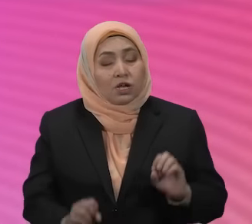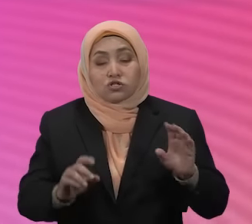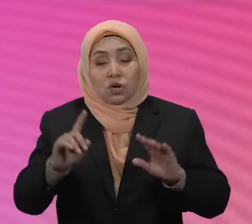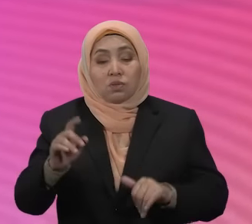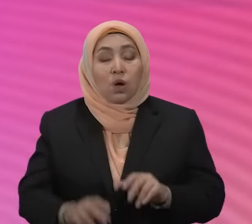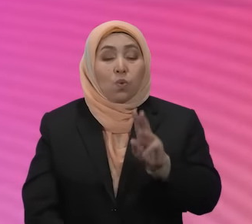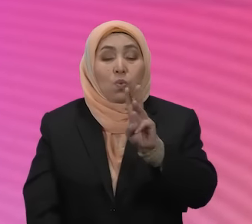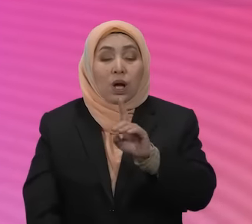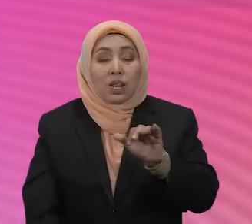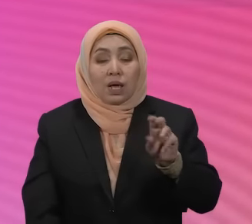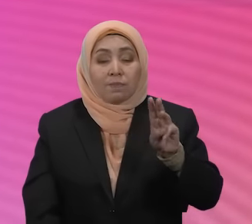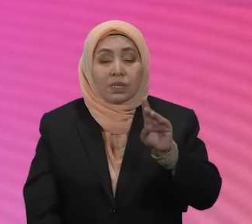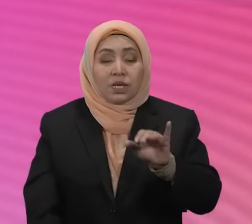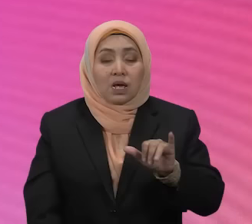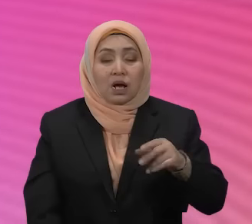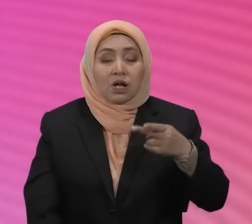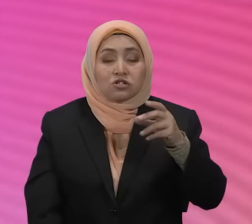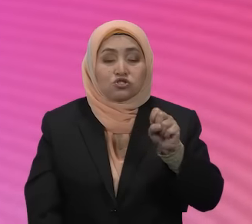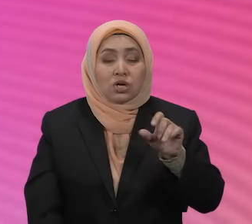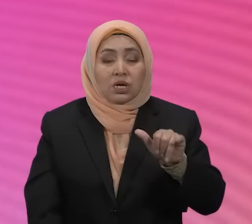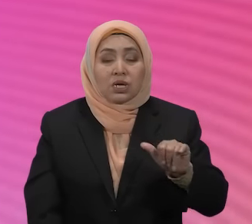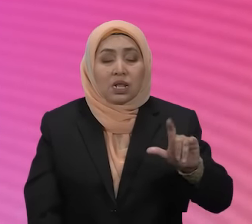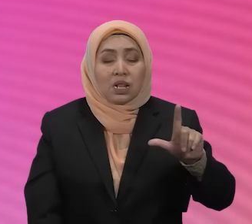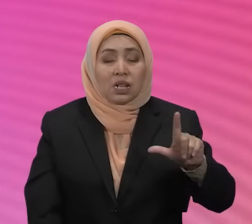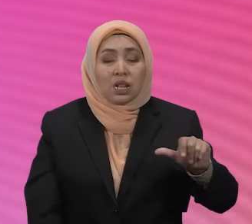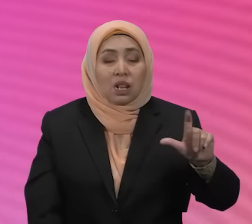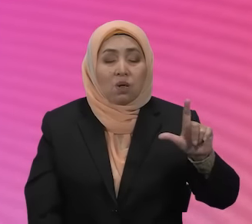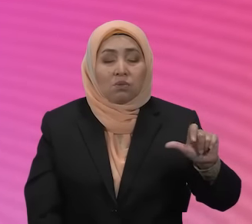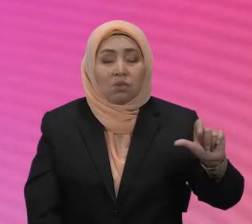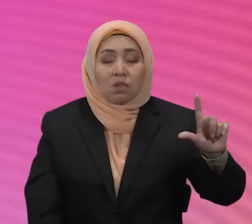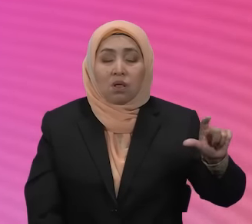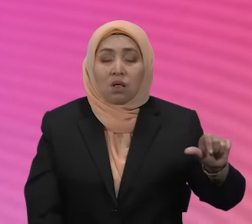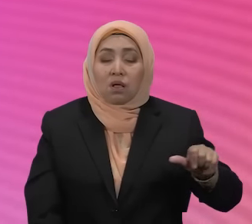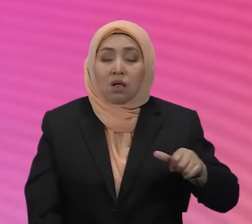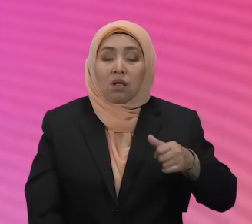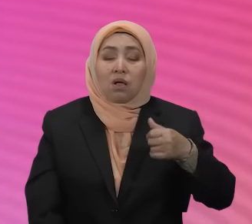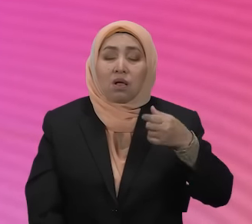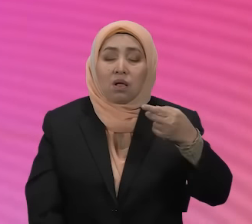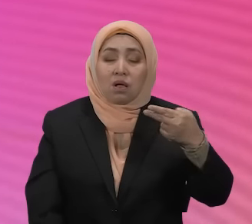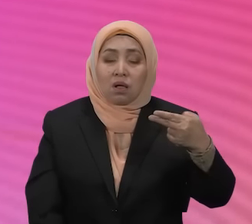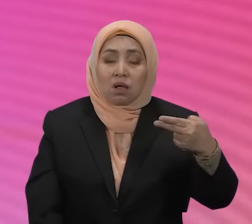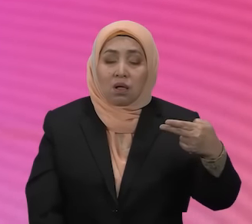InsyaAllah. Sekali lagi, walam. Walam yakhsha illa